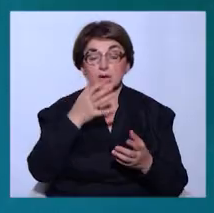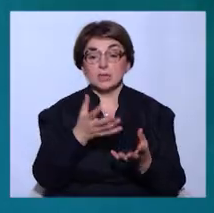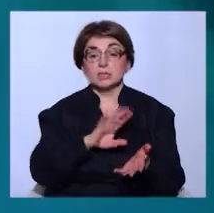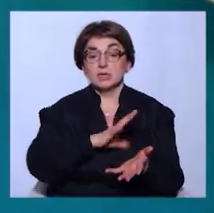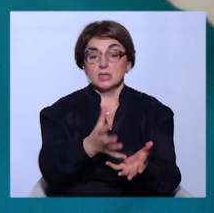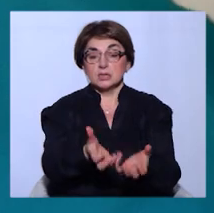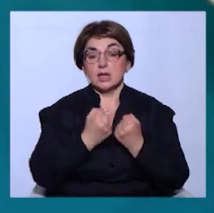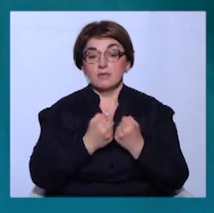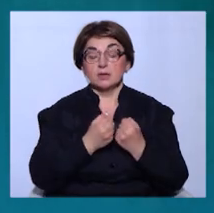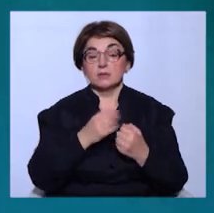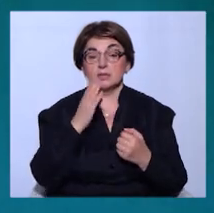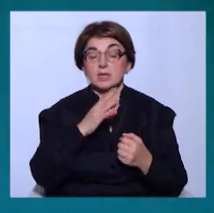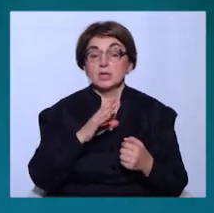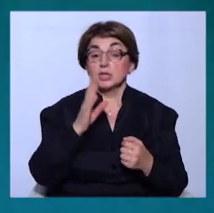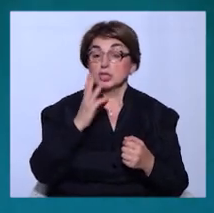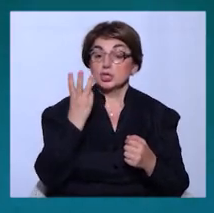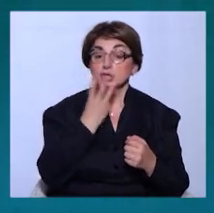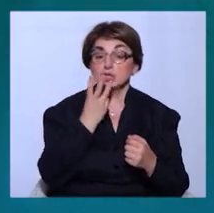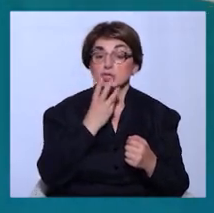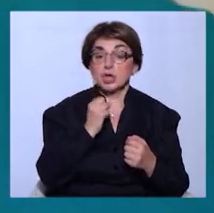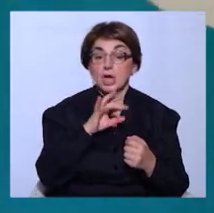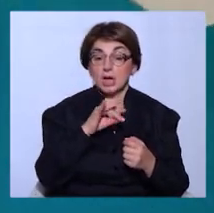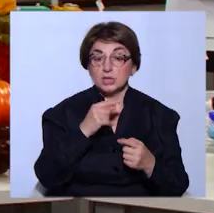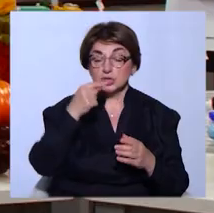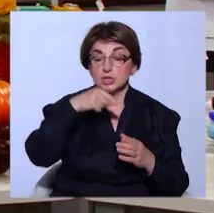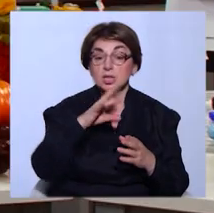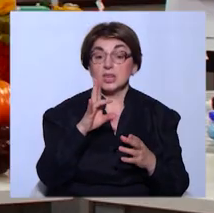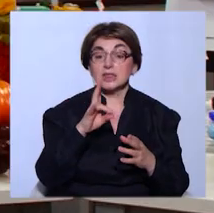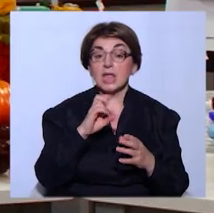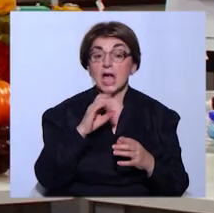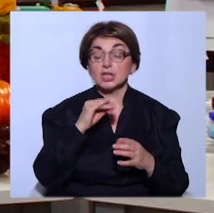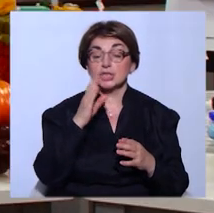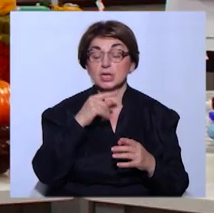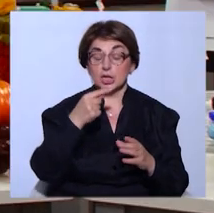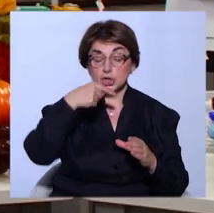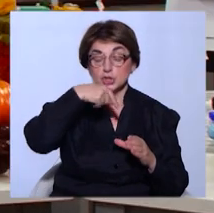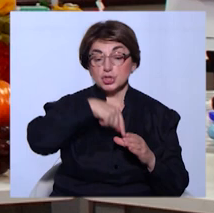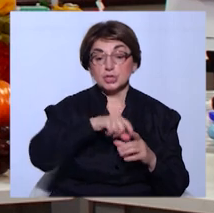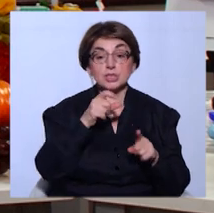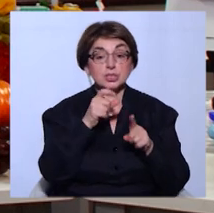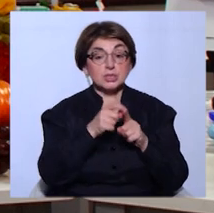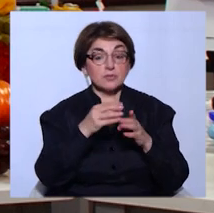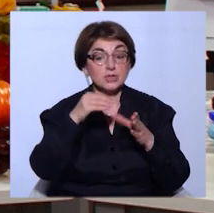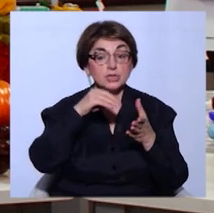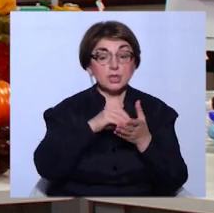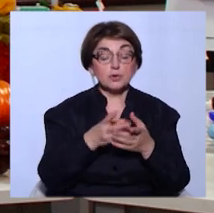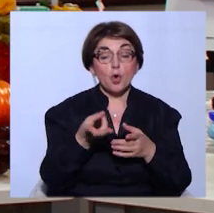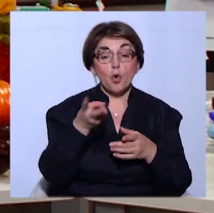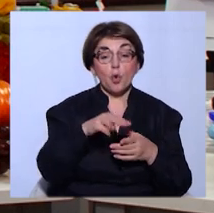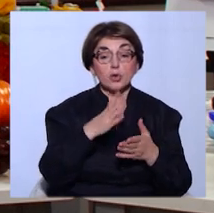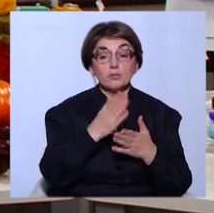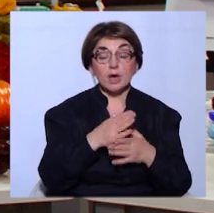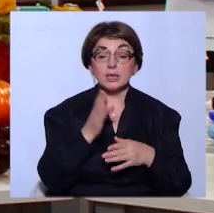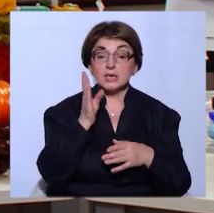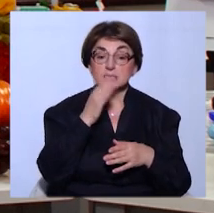რომ ნახშირბადისა და წყლის რამდენიმე მოლეკულისაგან შედგება. გოგირდმჟავა მაქვს და რადგან